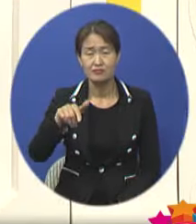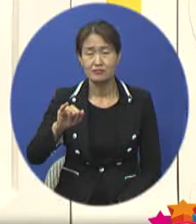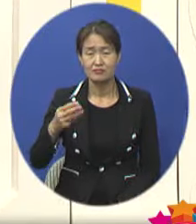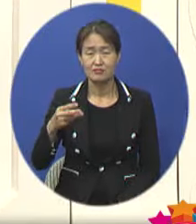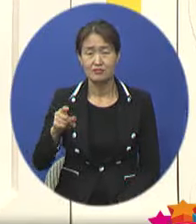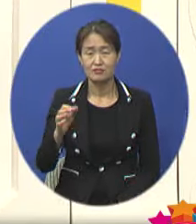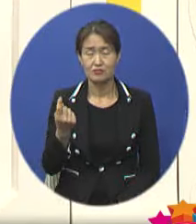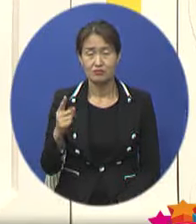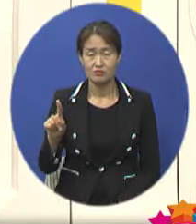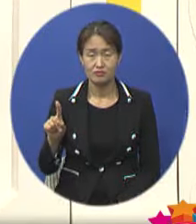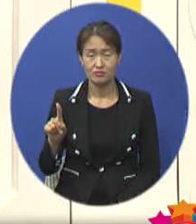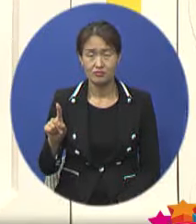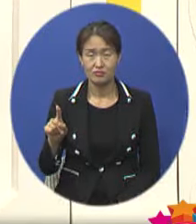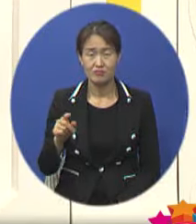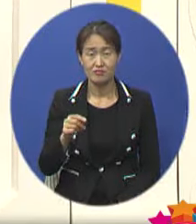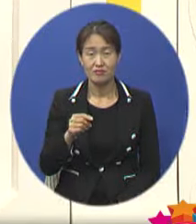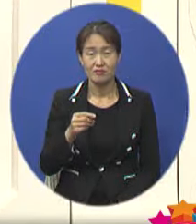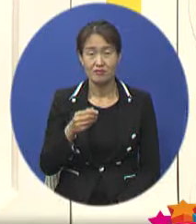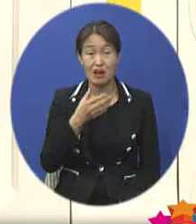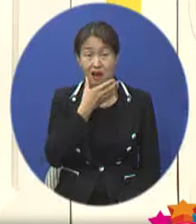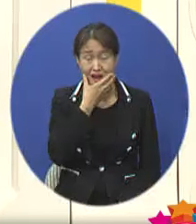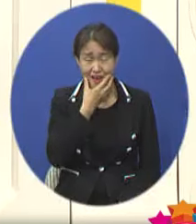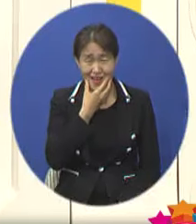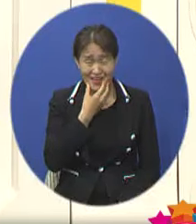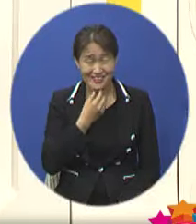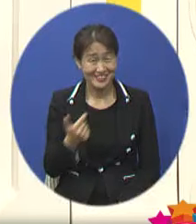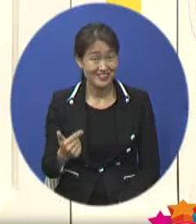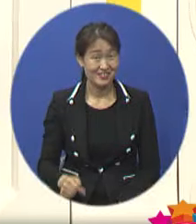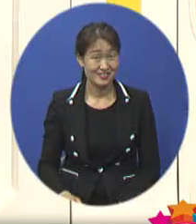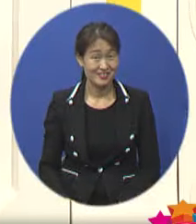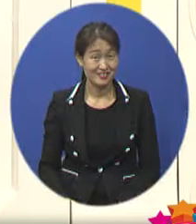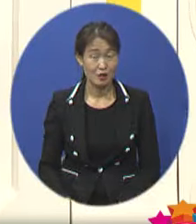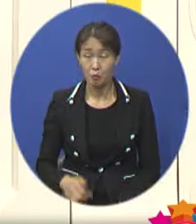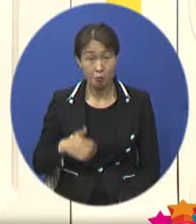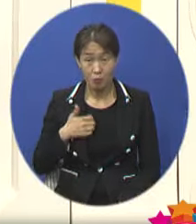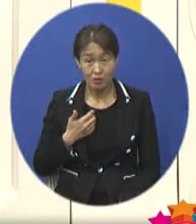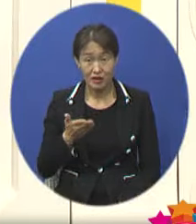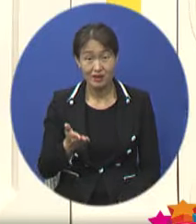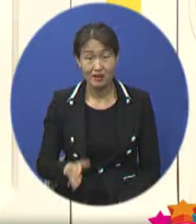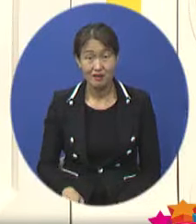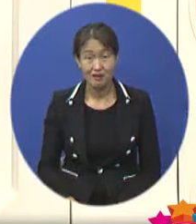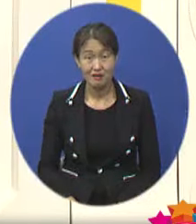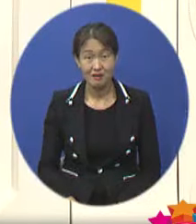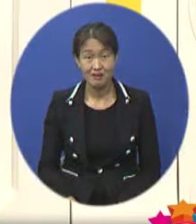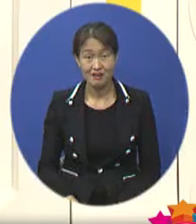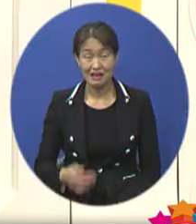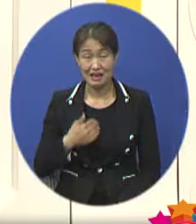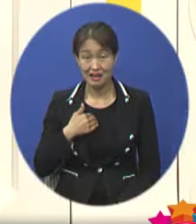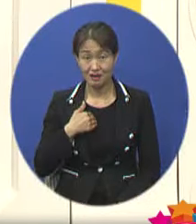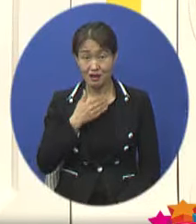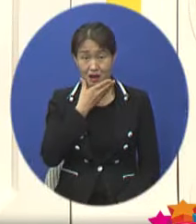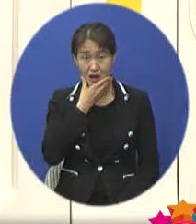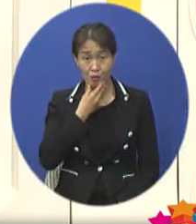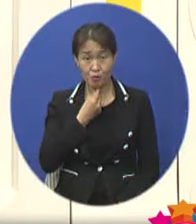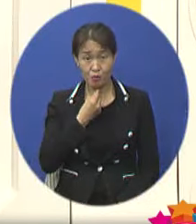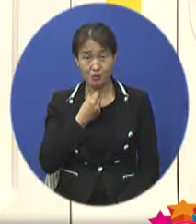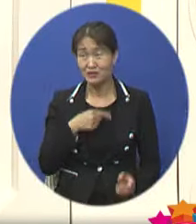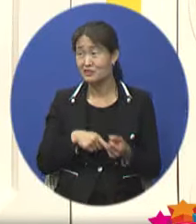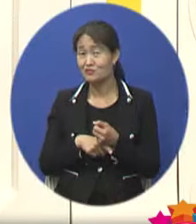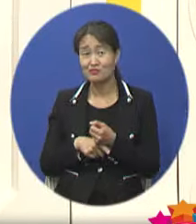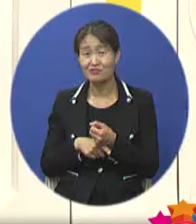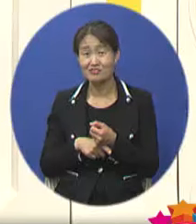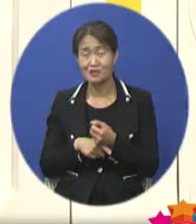예. 예. 그 행복하시겠어요. 왜요? 그 모르세요? 어, 제가 행복할